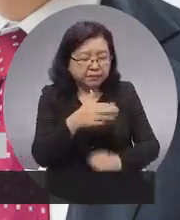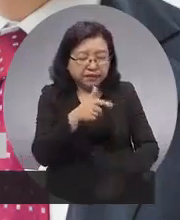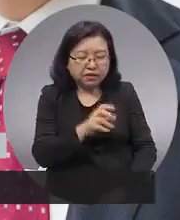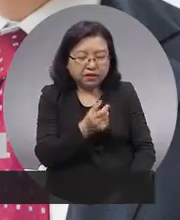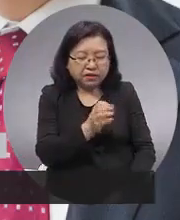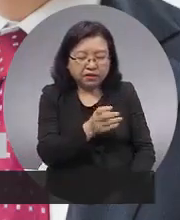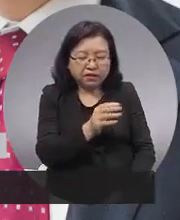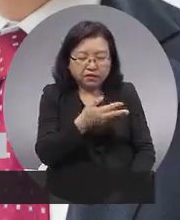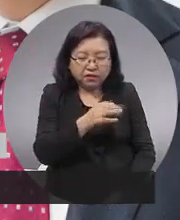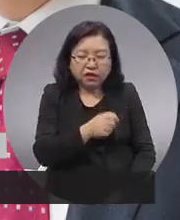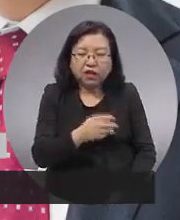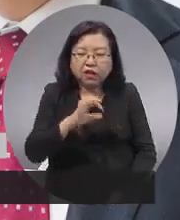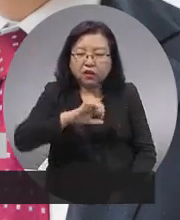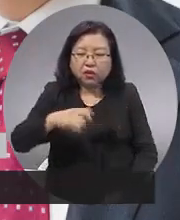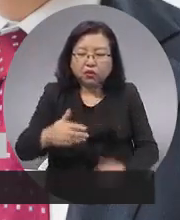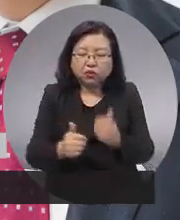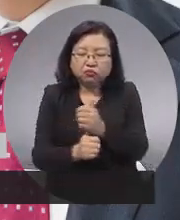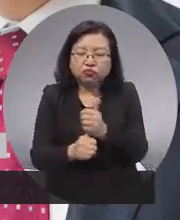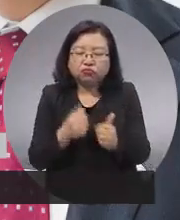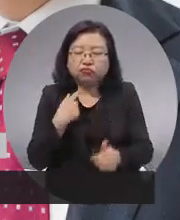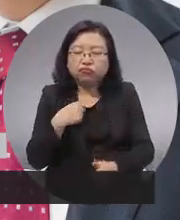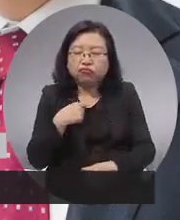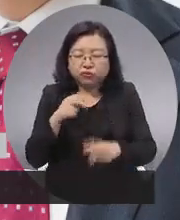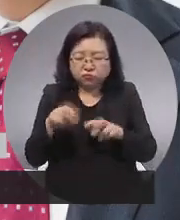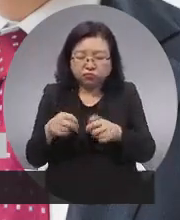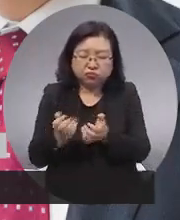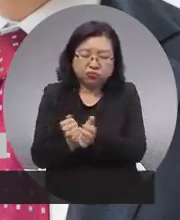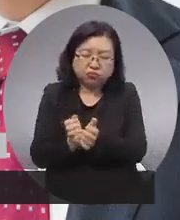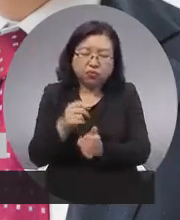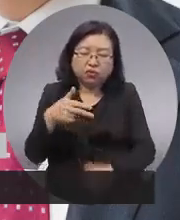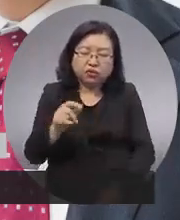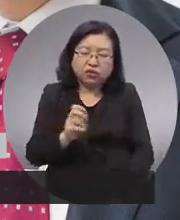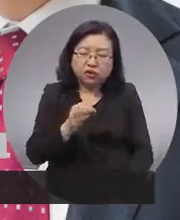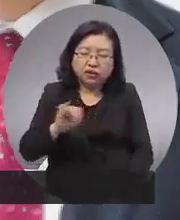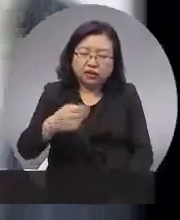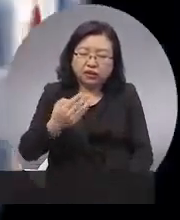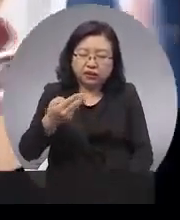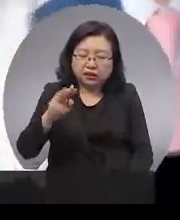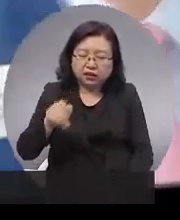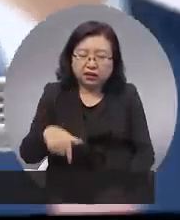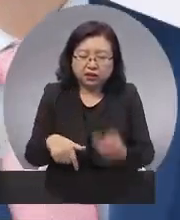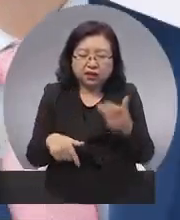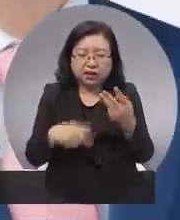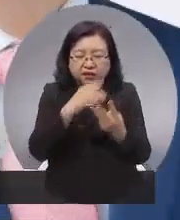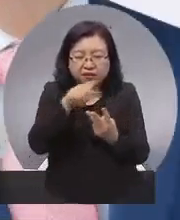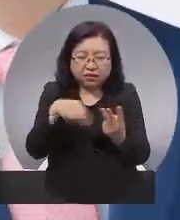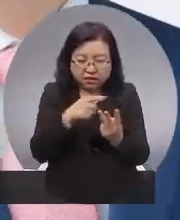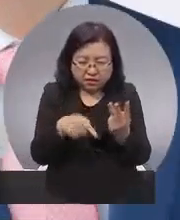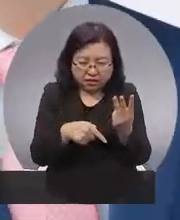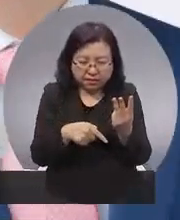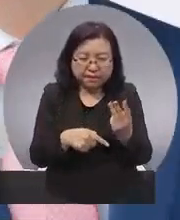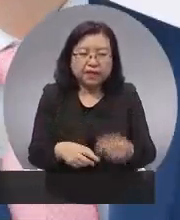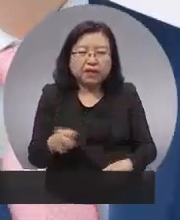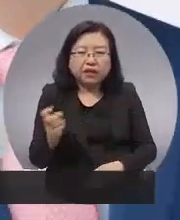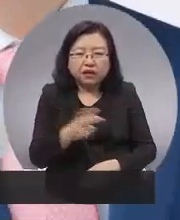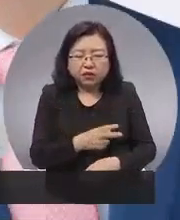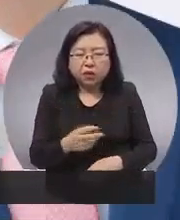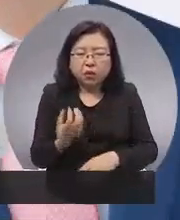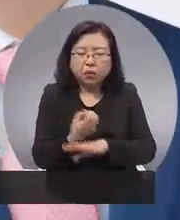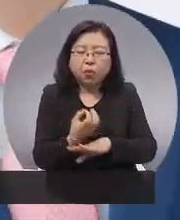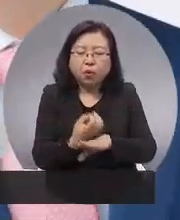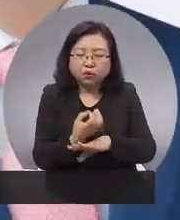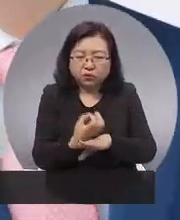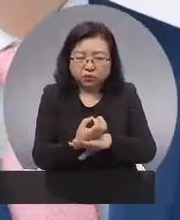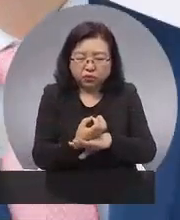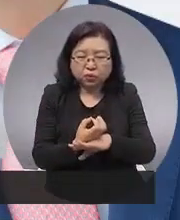경 동북 은수를 여기만 무소속 정 1택 후보의 3자 대결이 장기 집권이 끝나는 보온 군도